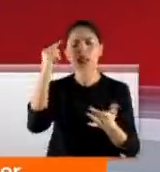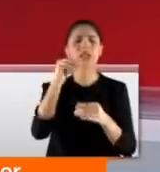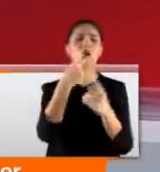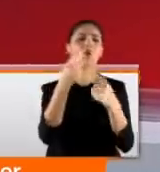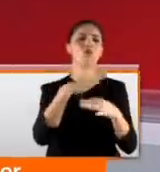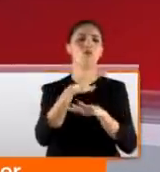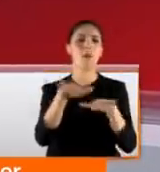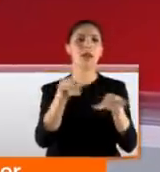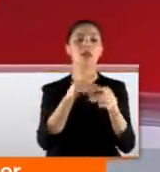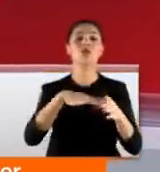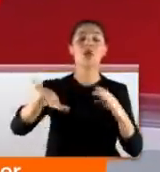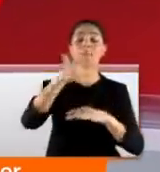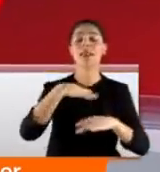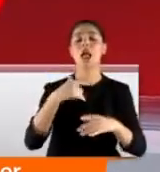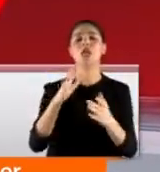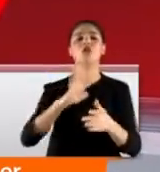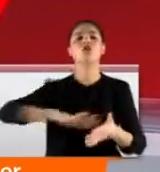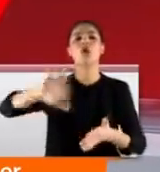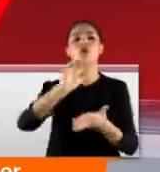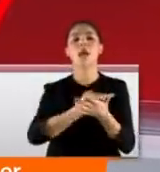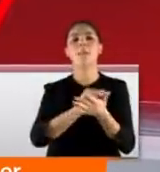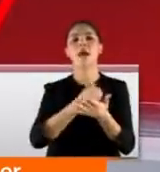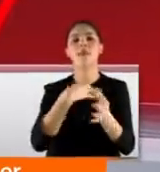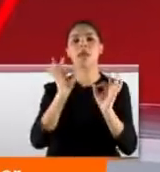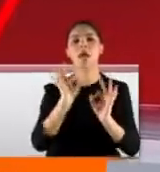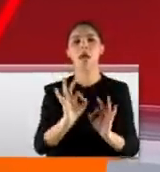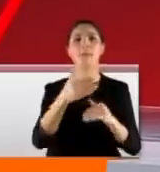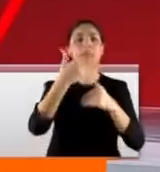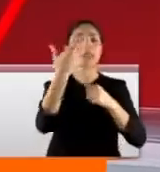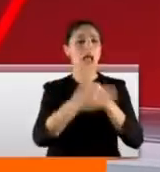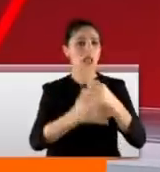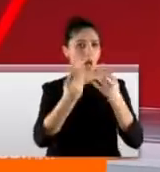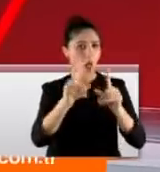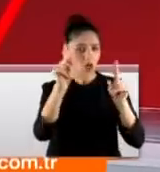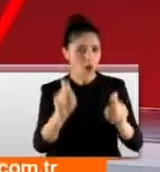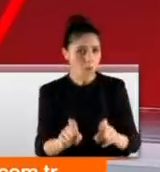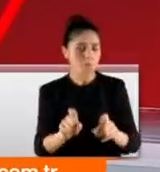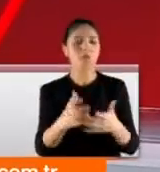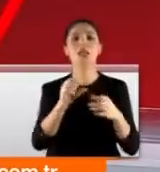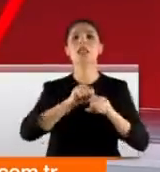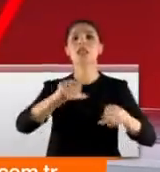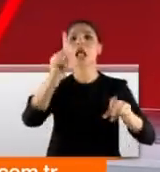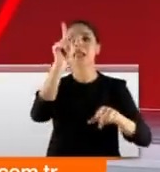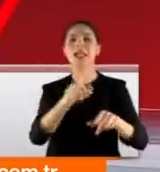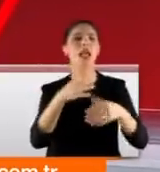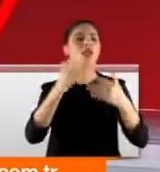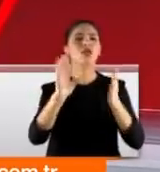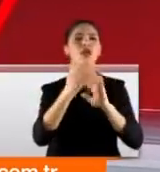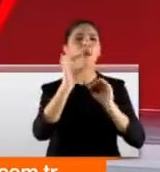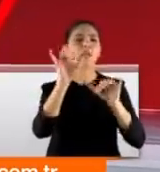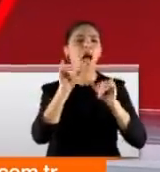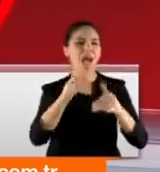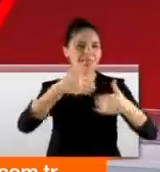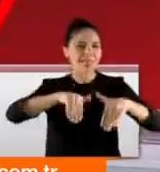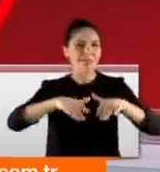ki biz de sosyal medya üzerinde aramızda hep konuşuyoruz. Kısıtlama bekliyor muyuz, gelecek mi? Salgının ilk dönemindeki tedbirlere dönüş olur mu?